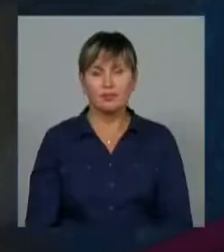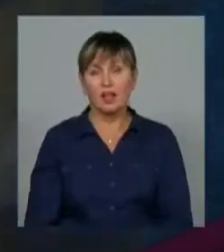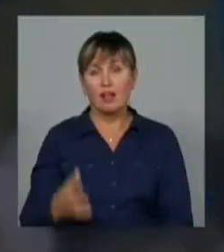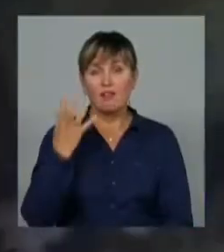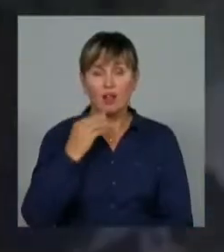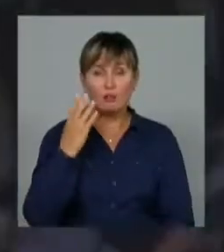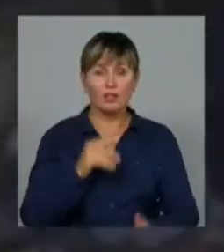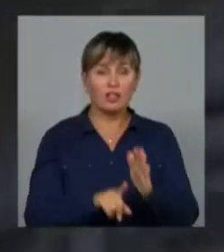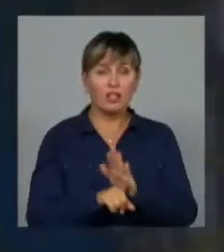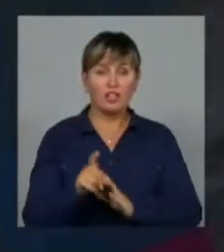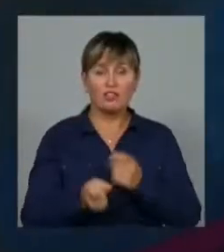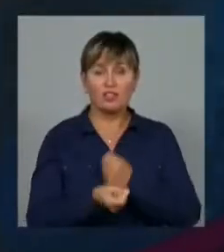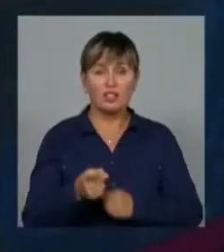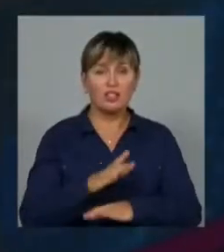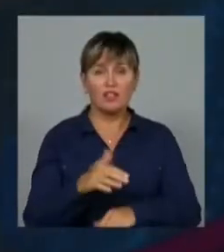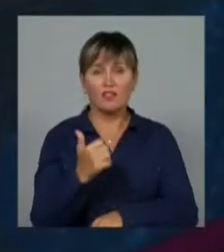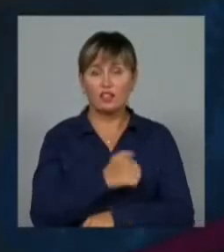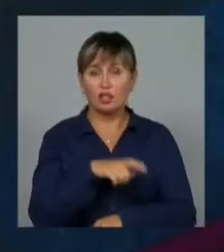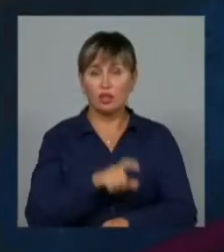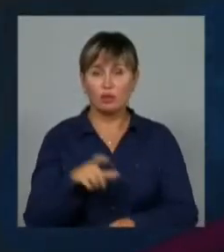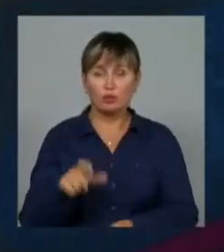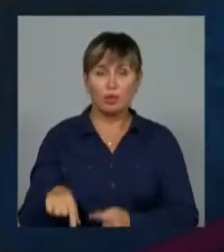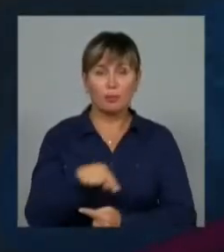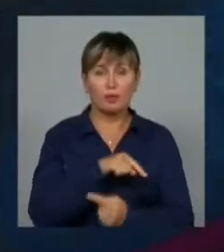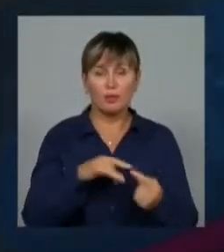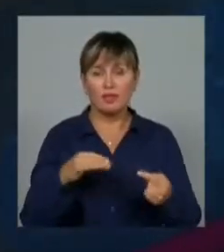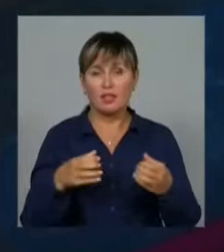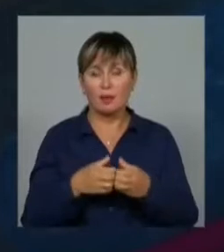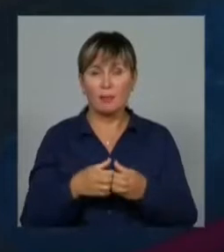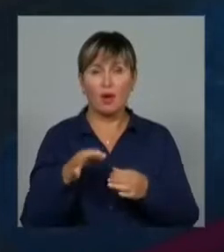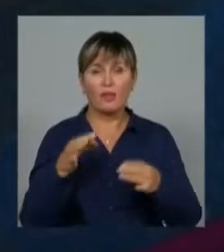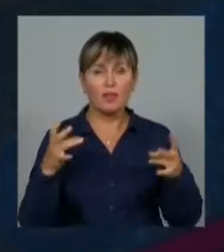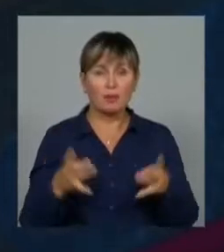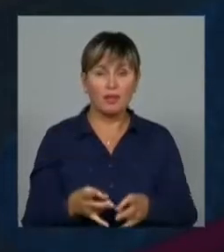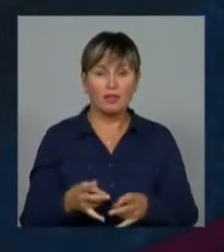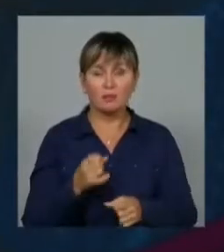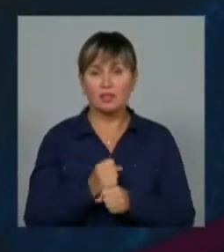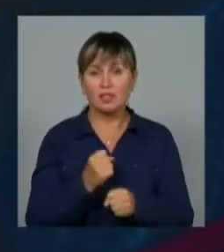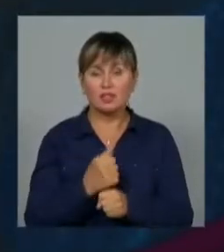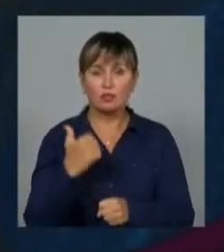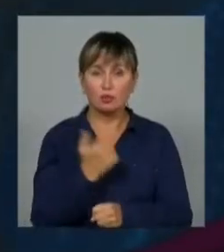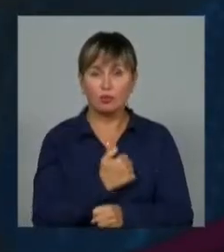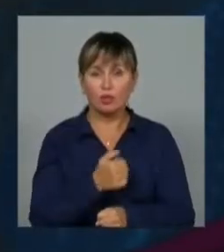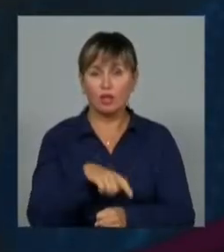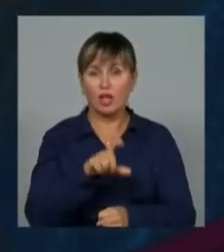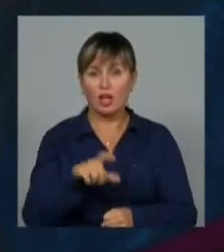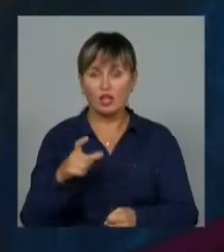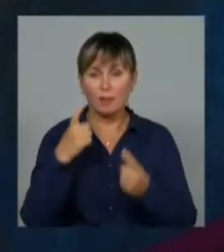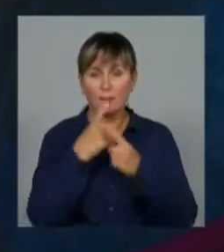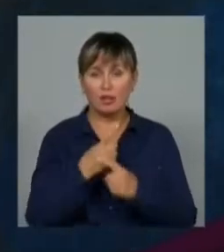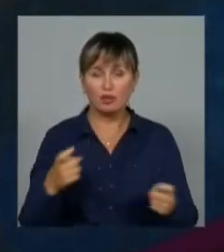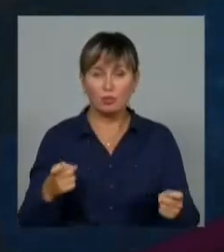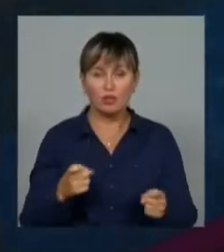В Алматы начали выявлять невакцинированных сотрудников предприятий и компаний. О необходимости поставить антиковидный укол горожан